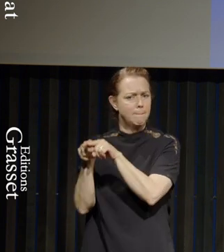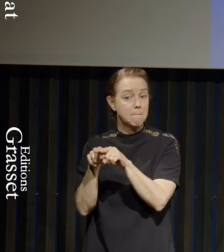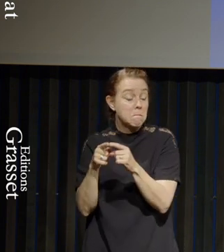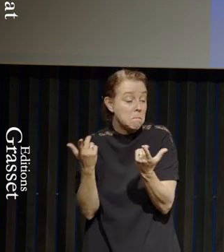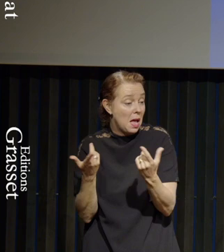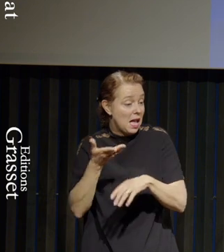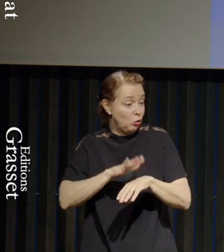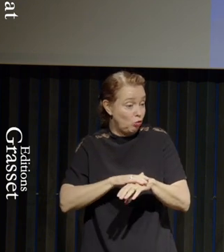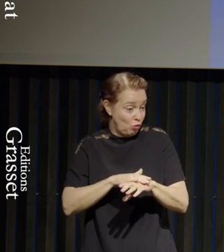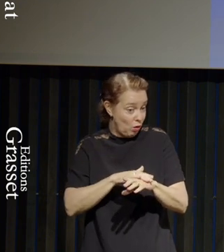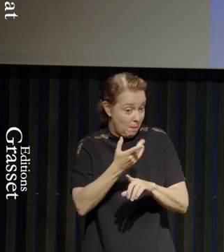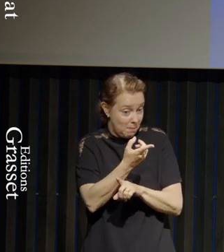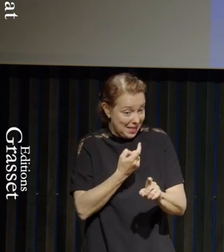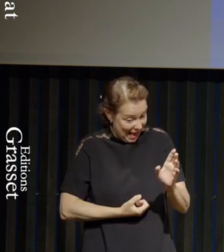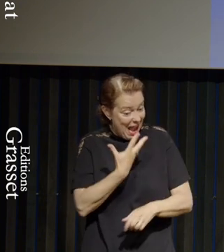celui de l'art ?